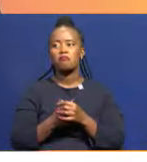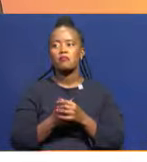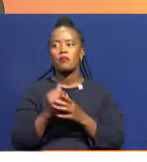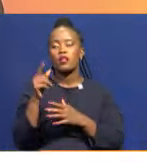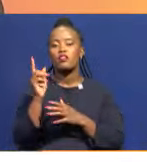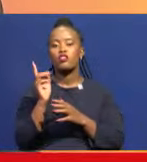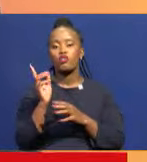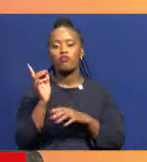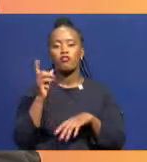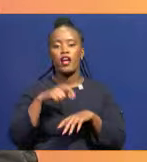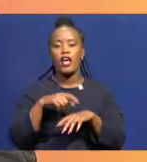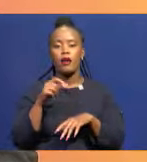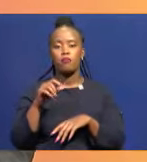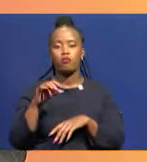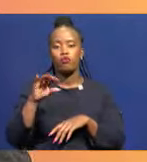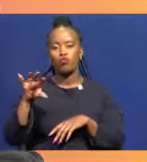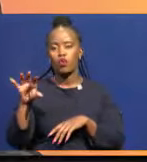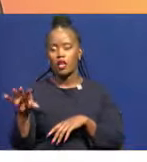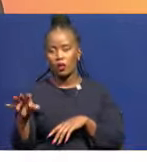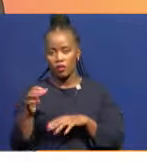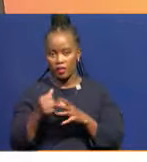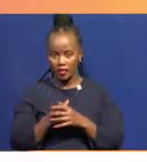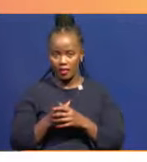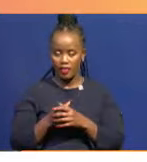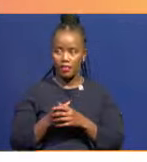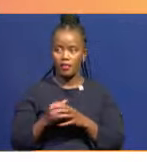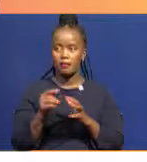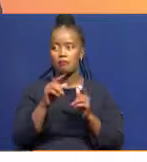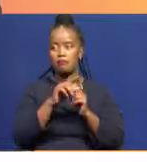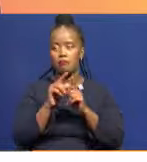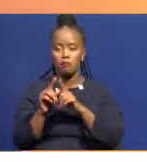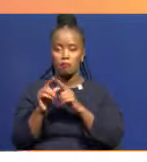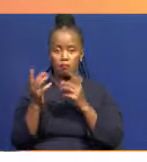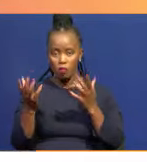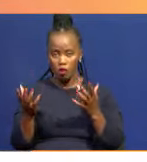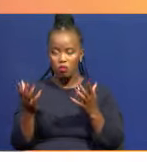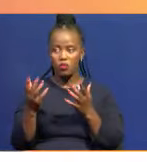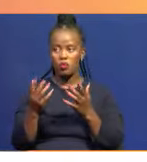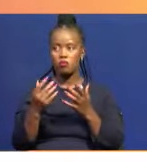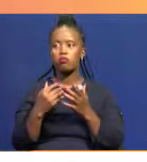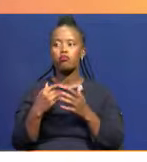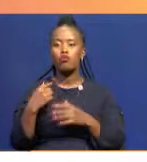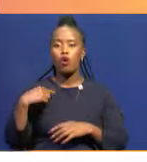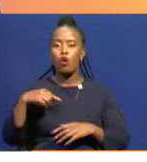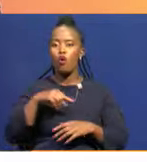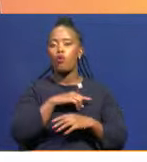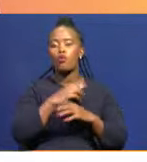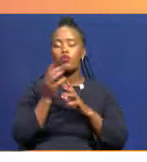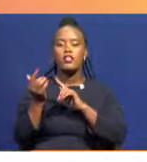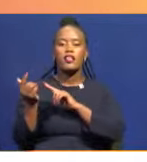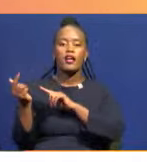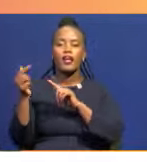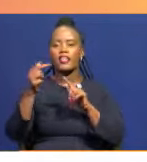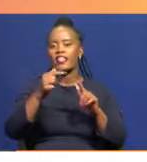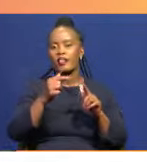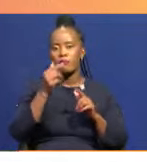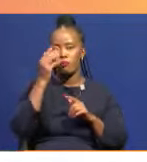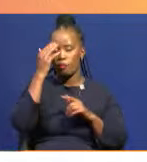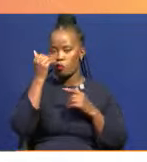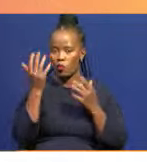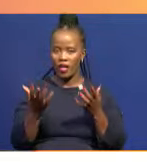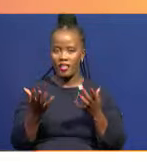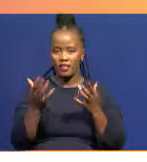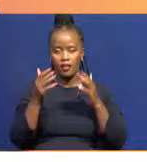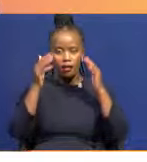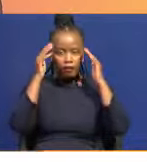nimetoka county ya Embu. Na kama venye kasichana amelezea, tuko hapa kujaribu kuangalia